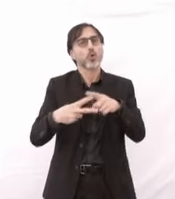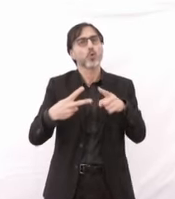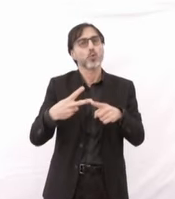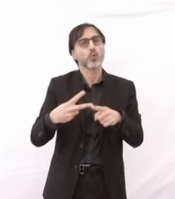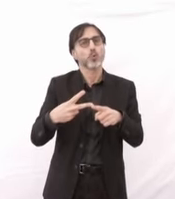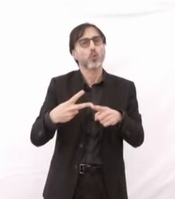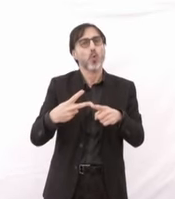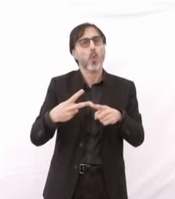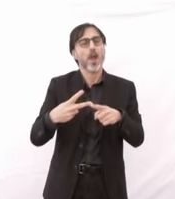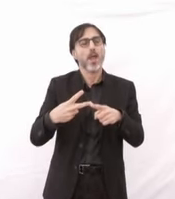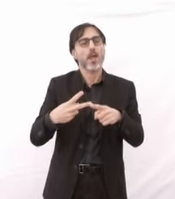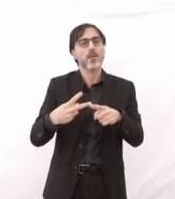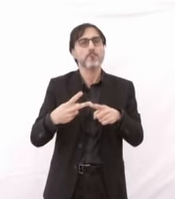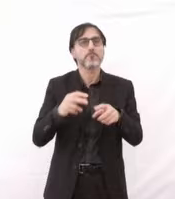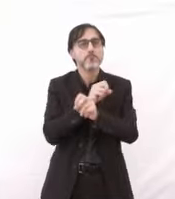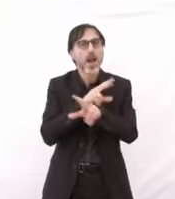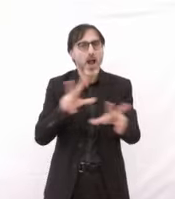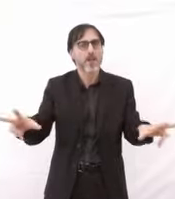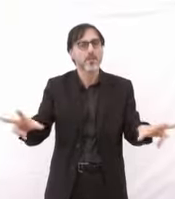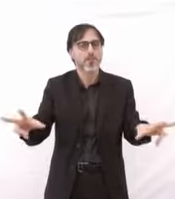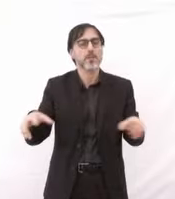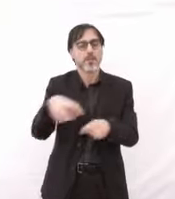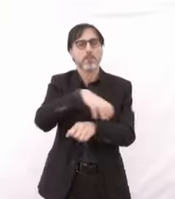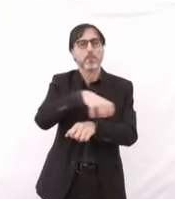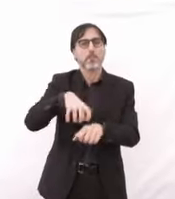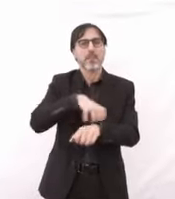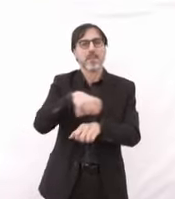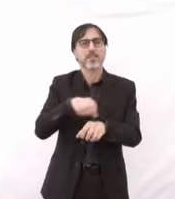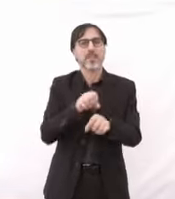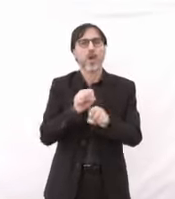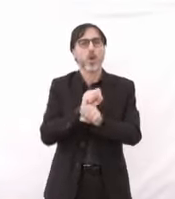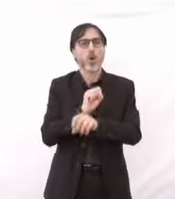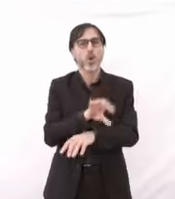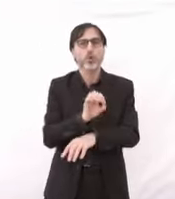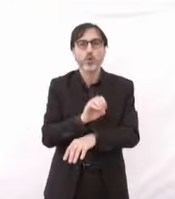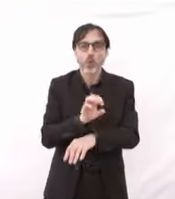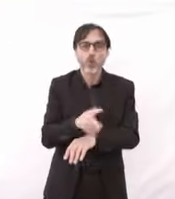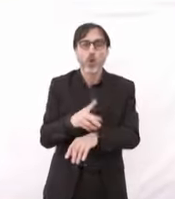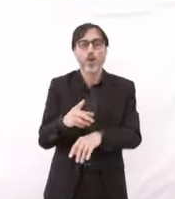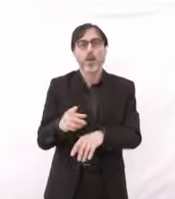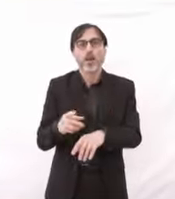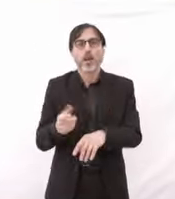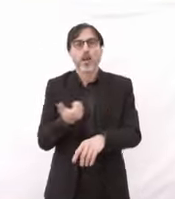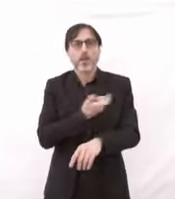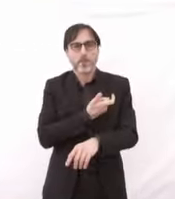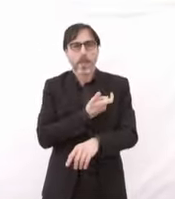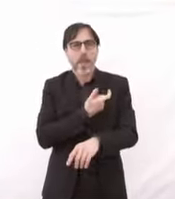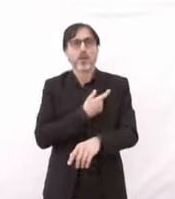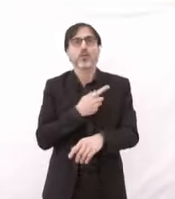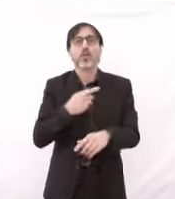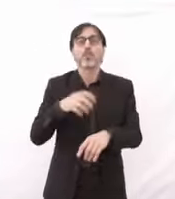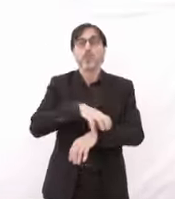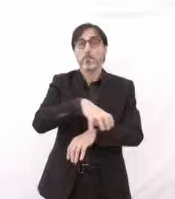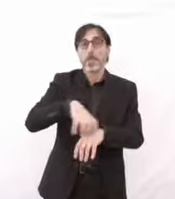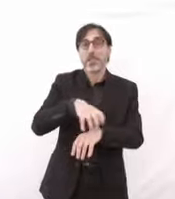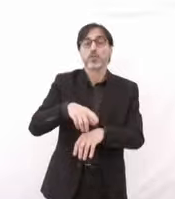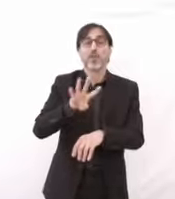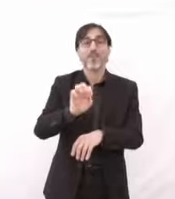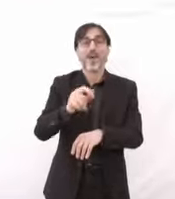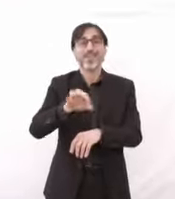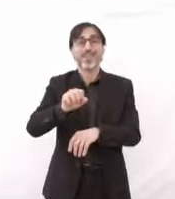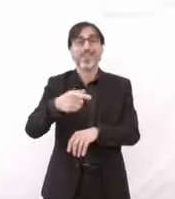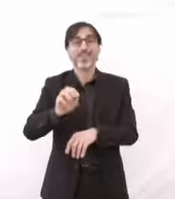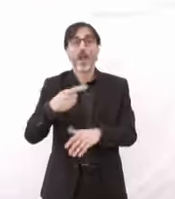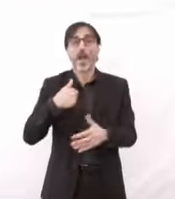note informative del Ministero dell'Istruzione e del Merito. Il ministro Valditara ha anche scritto